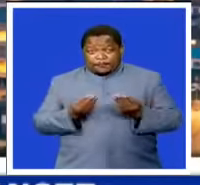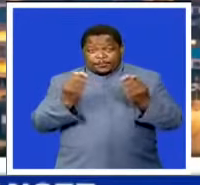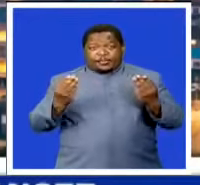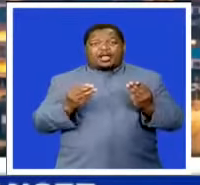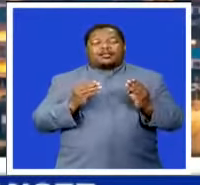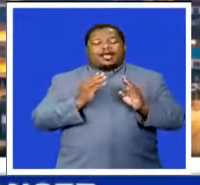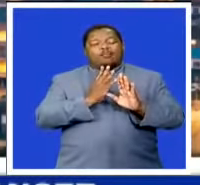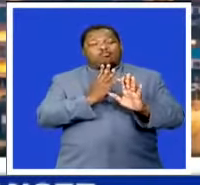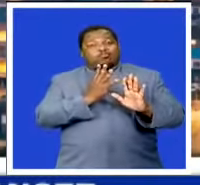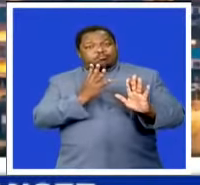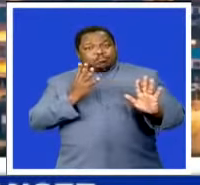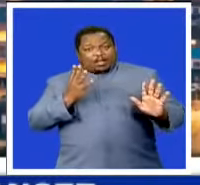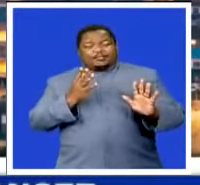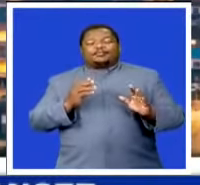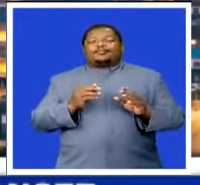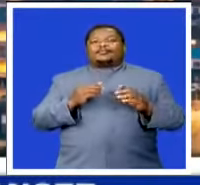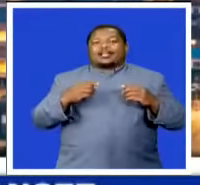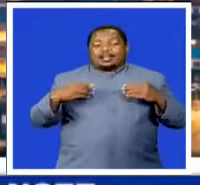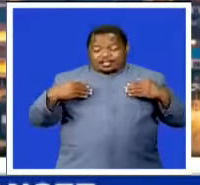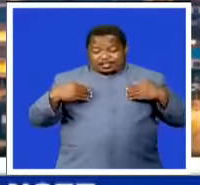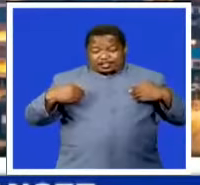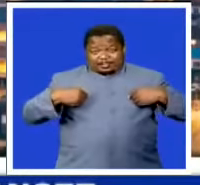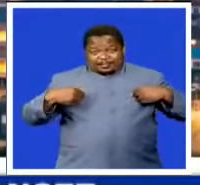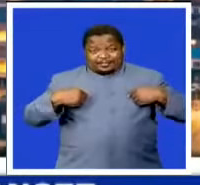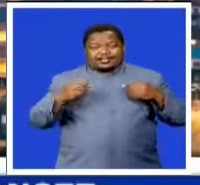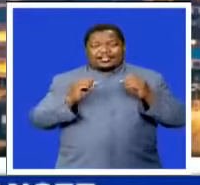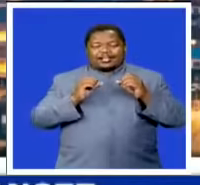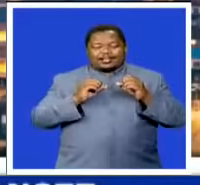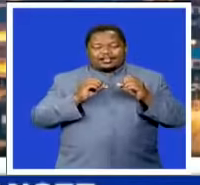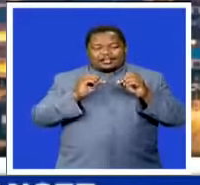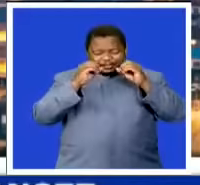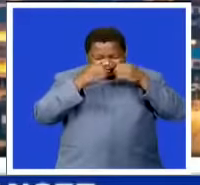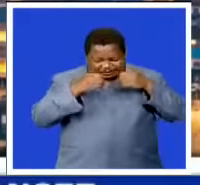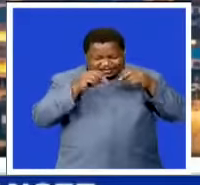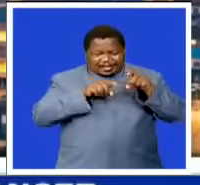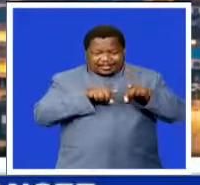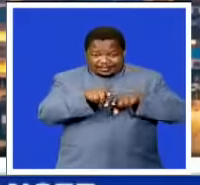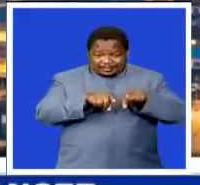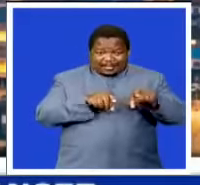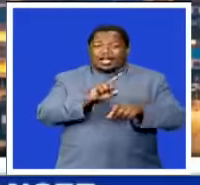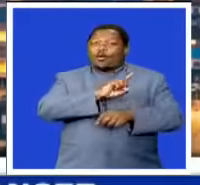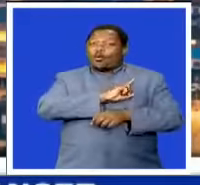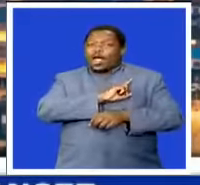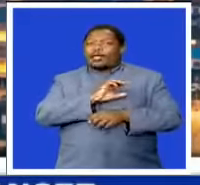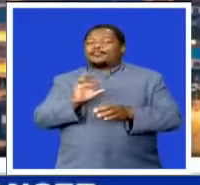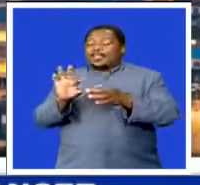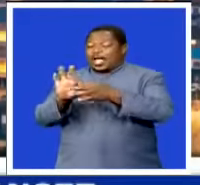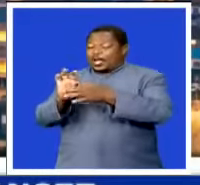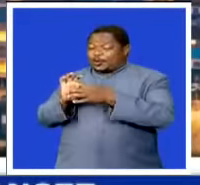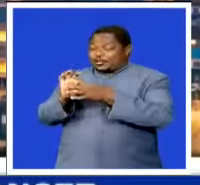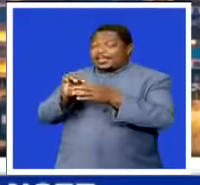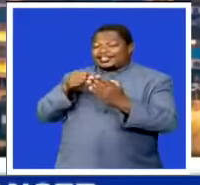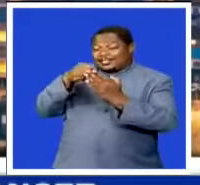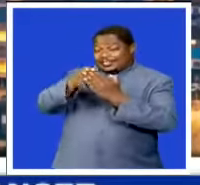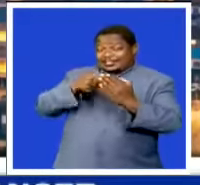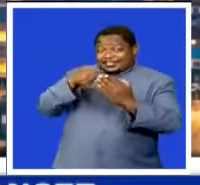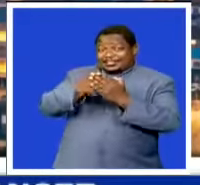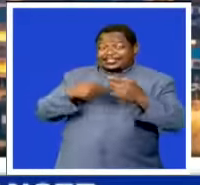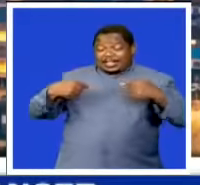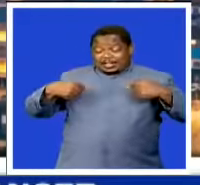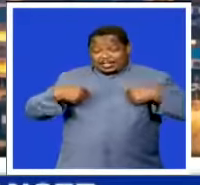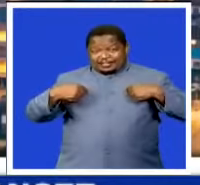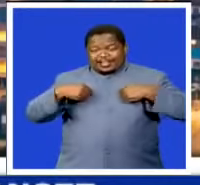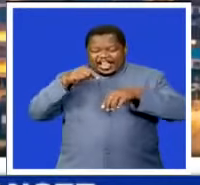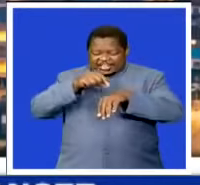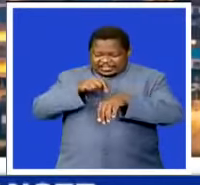lebuka isifo samdlavuza wesibeletho nemabele lapha eveni. Vakashele lelibandla kuto uhlola ukuthi bete yini